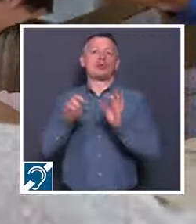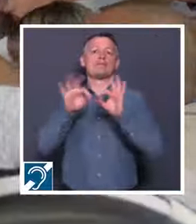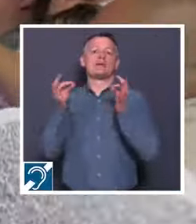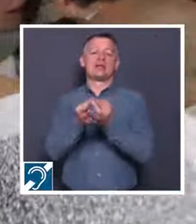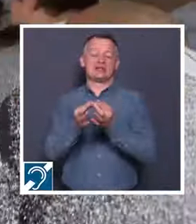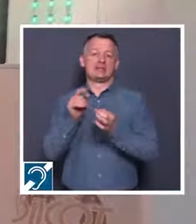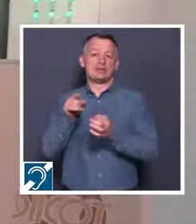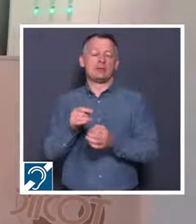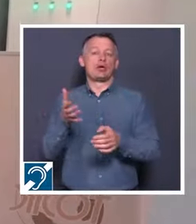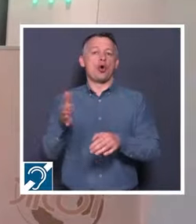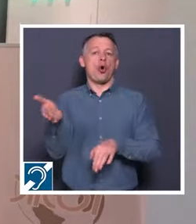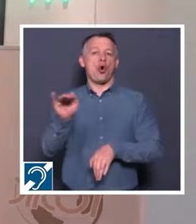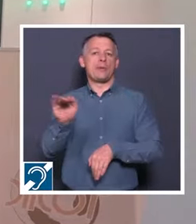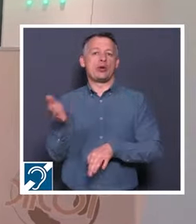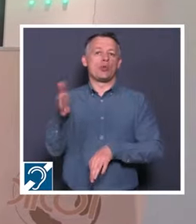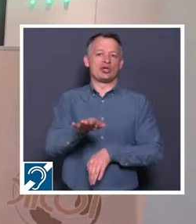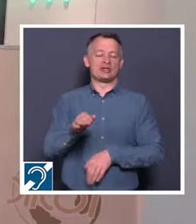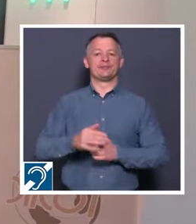vară.